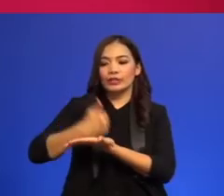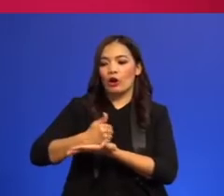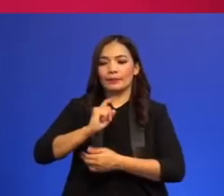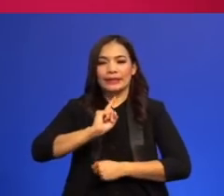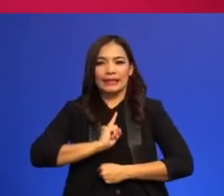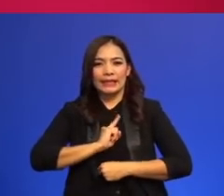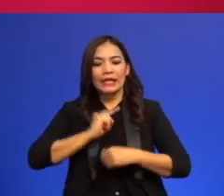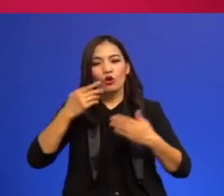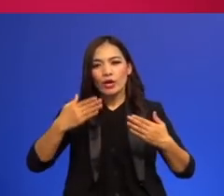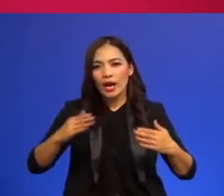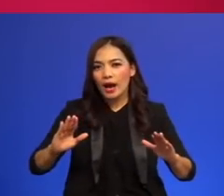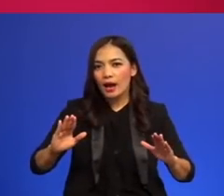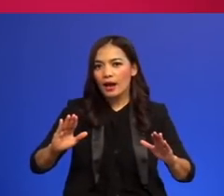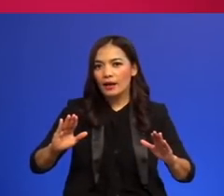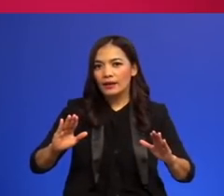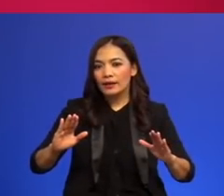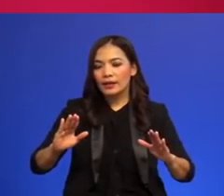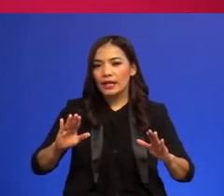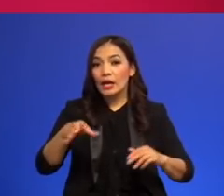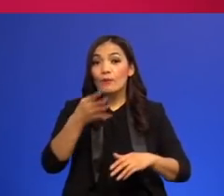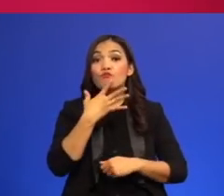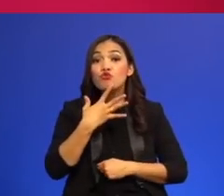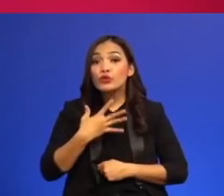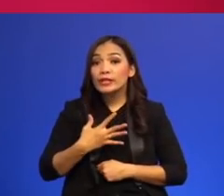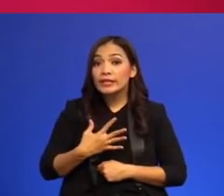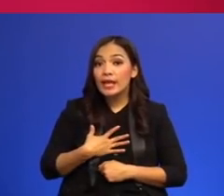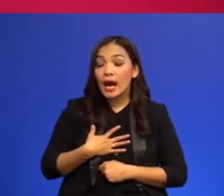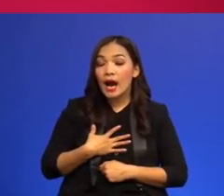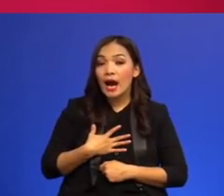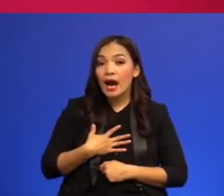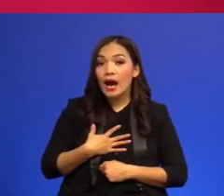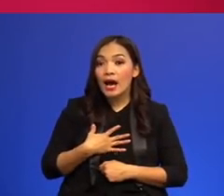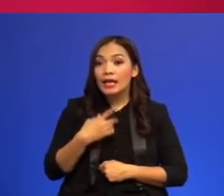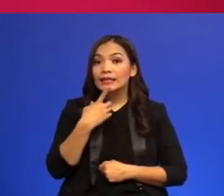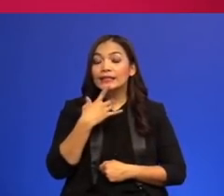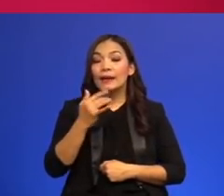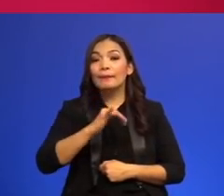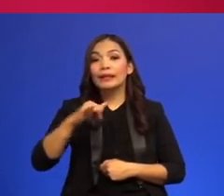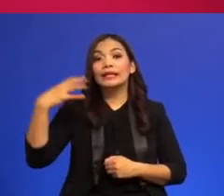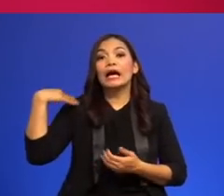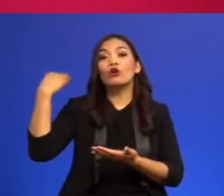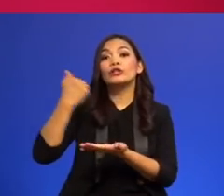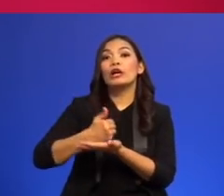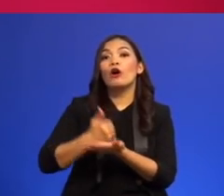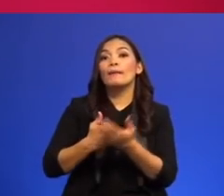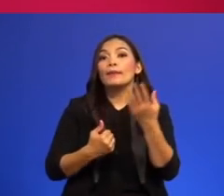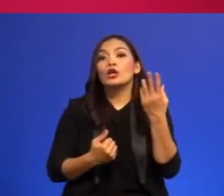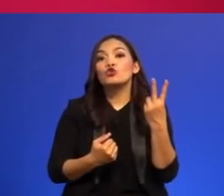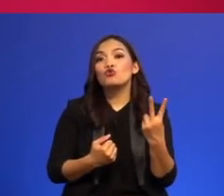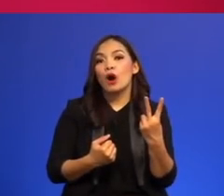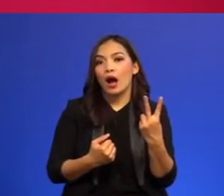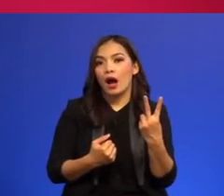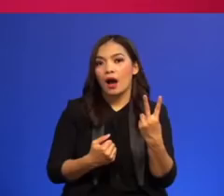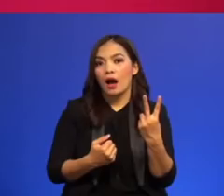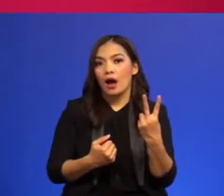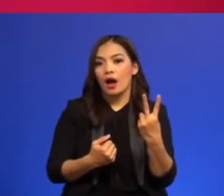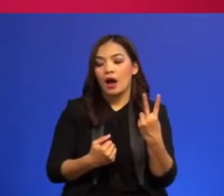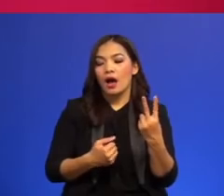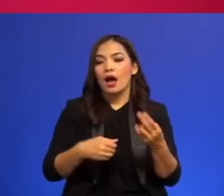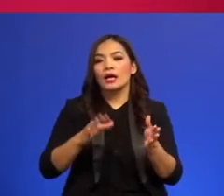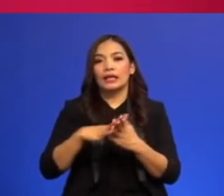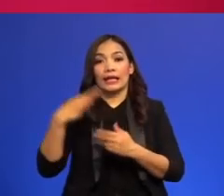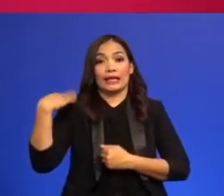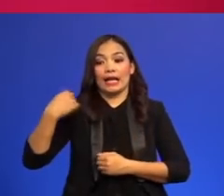sendiri bahkan dapat memiliki peran ganda. Memikul tanggung jawab keluarga sendiri juga tanggung